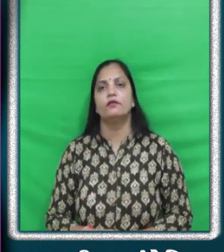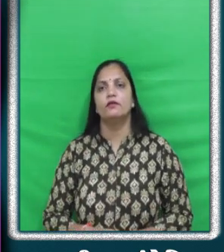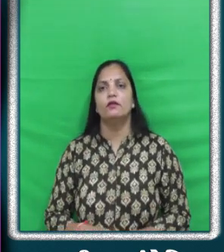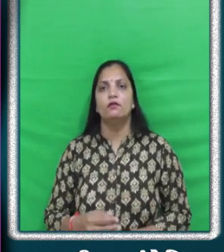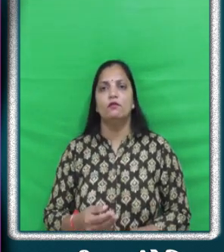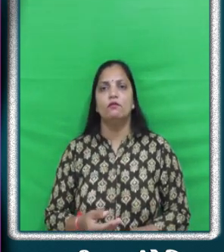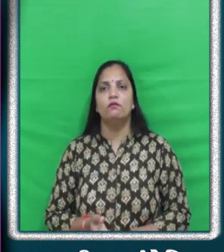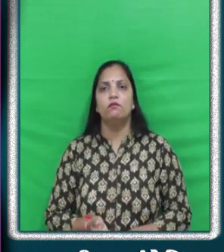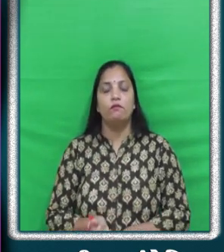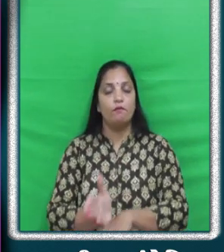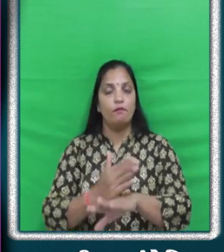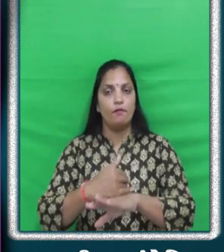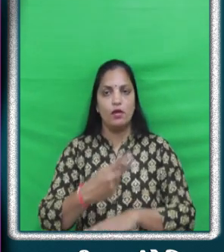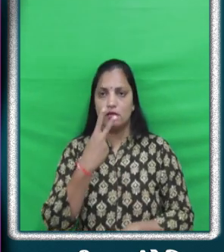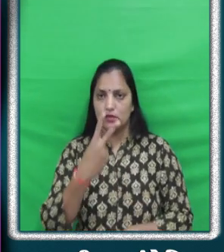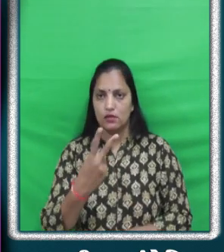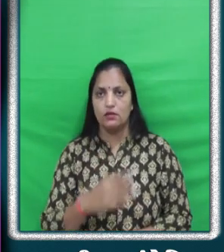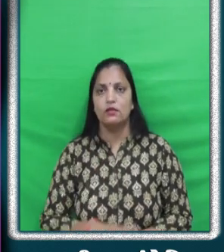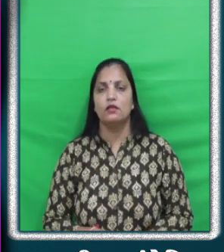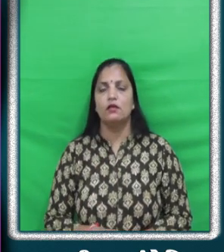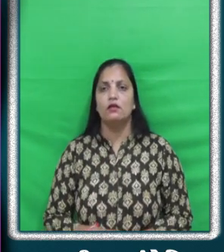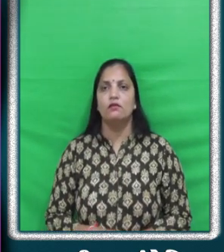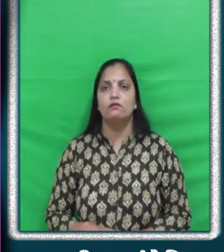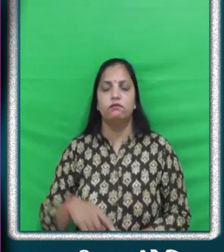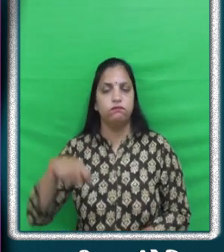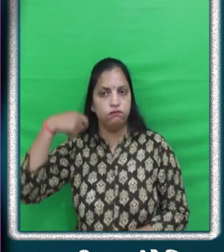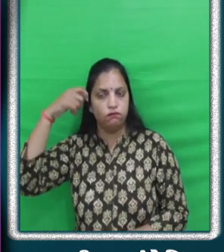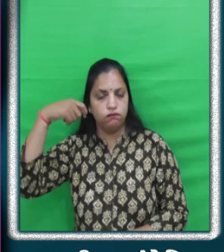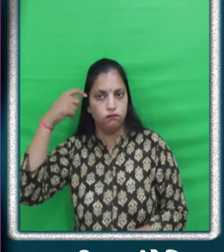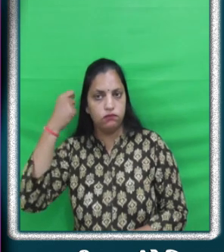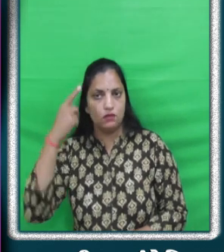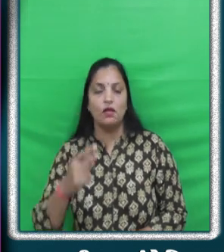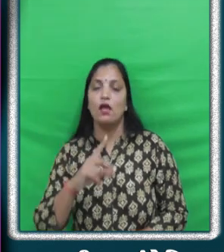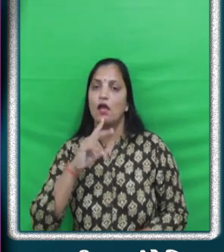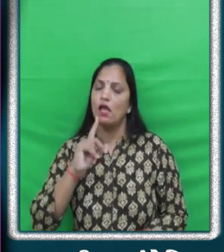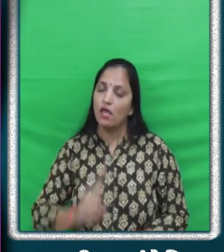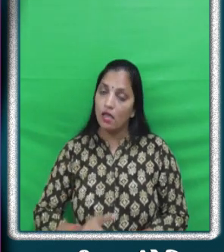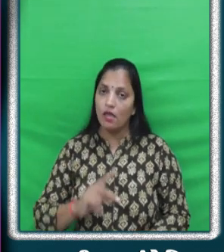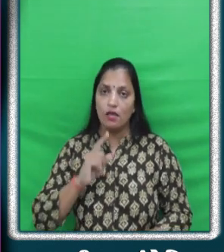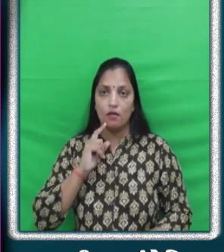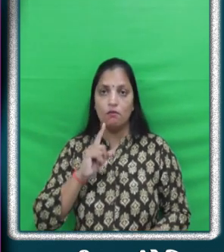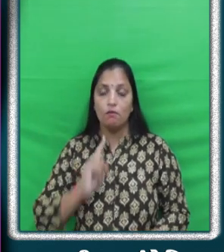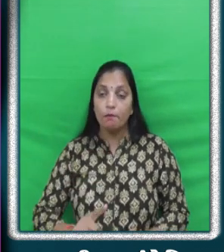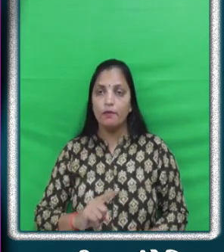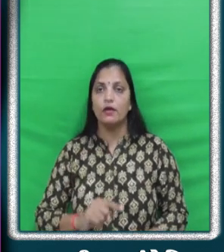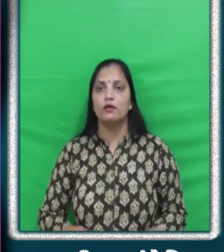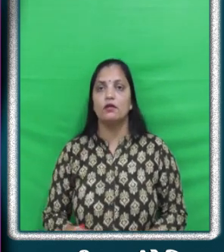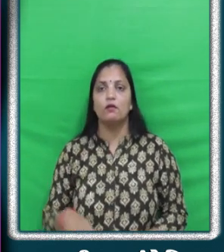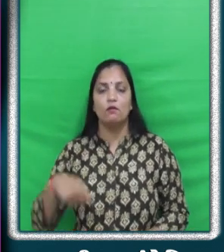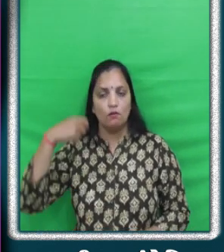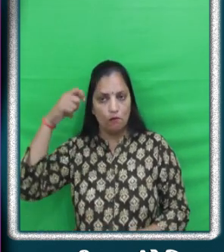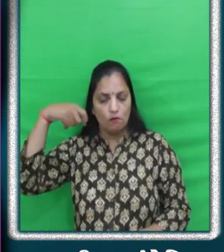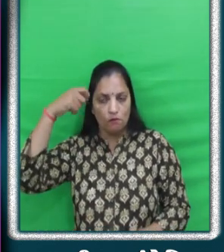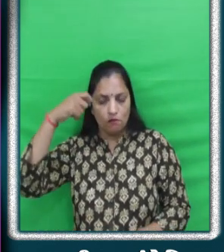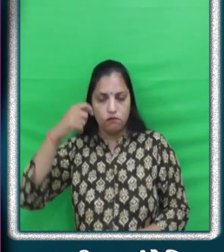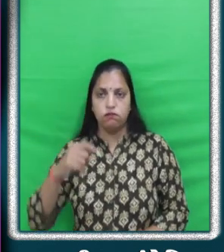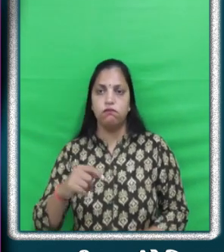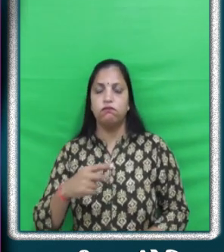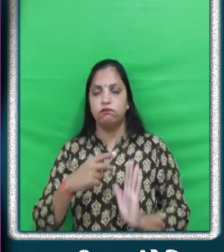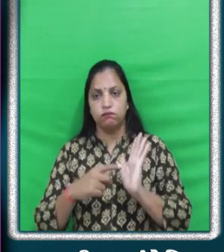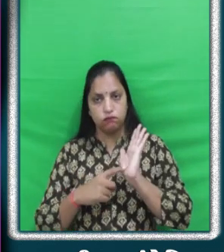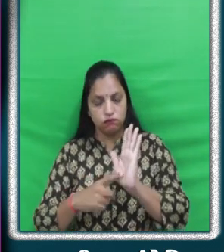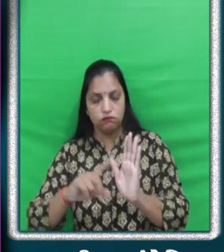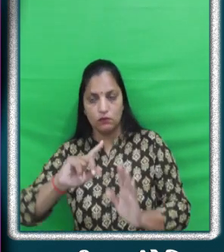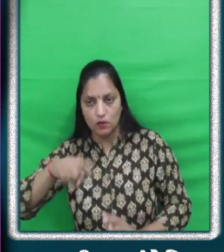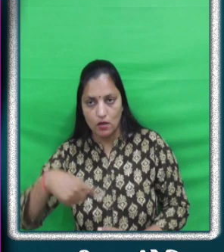રિવાઇન્ડ કરશો, આ વિડીયો ફરીથી જોશો તેથી તમને સમજાઈ જશે. છતાં પણ કંઈ ક્વેરી થાય વિડીયો જોયા બાદ તો પછી